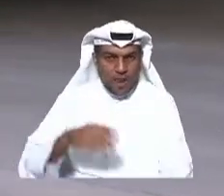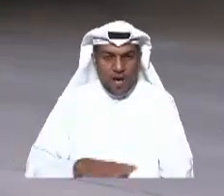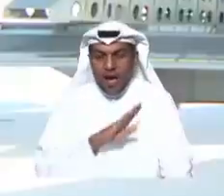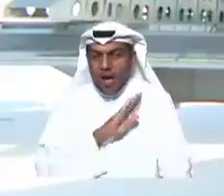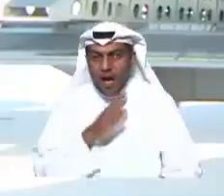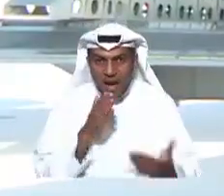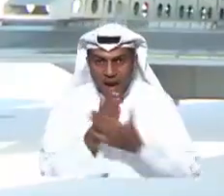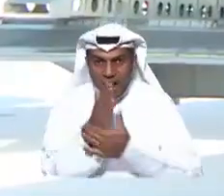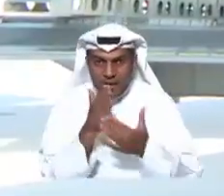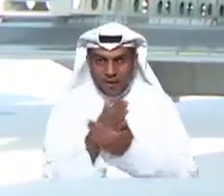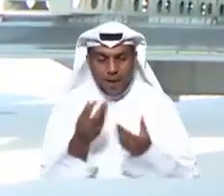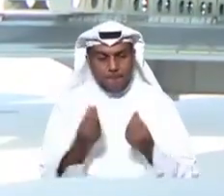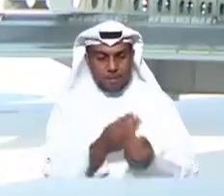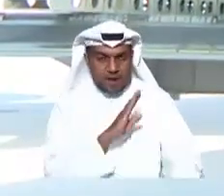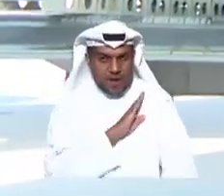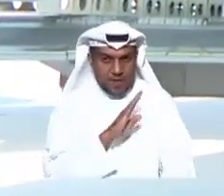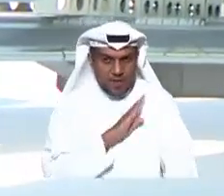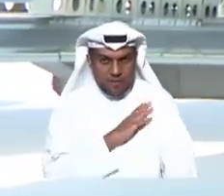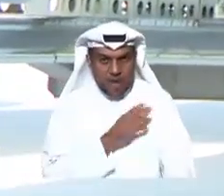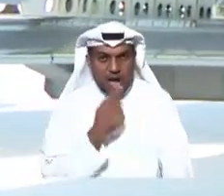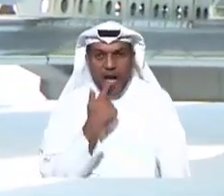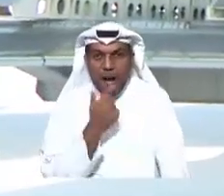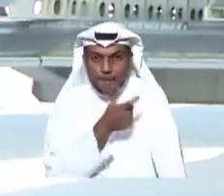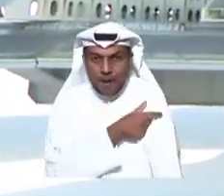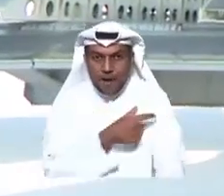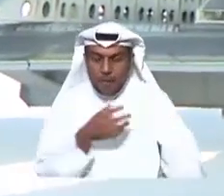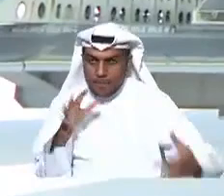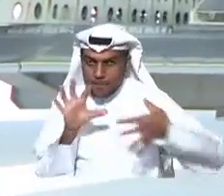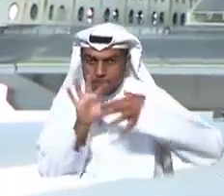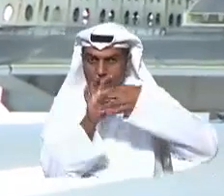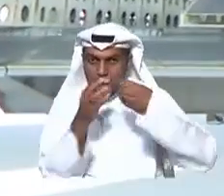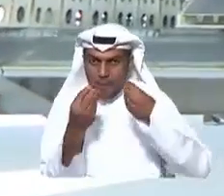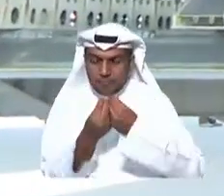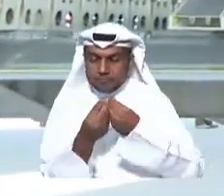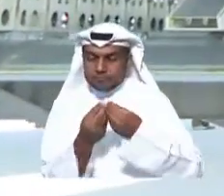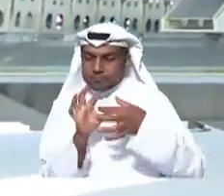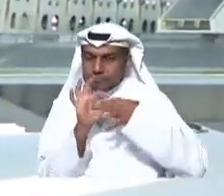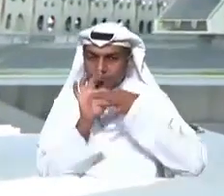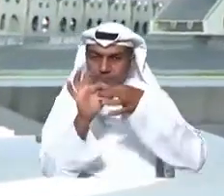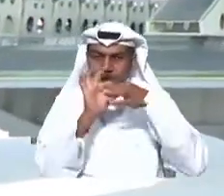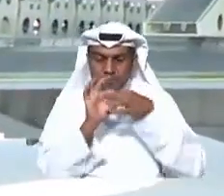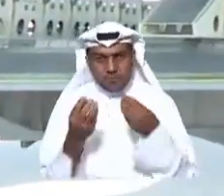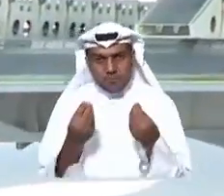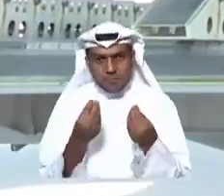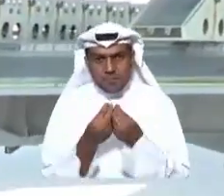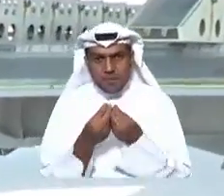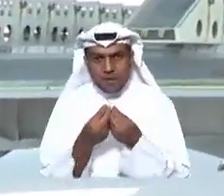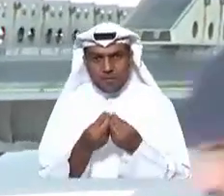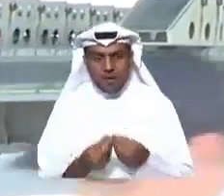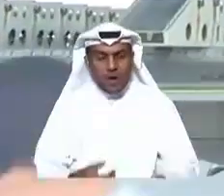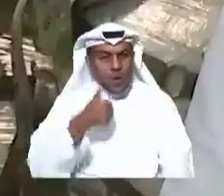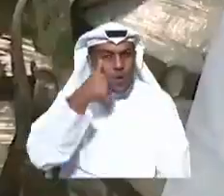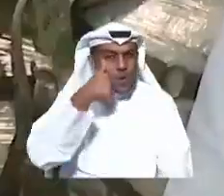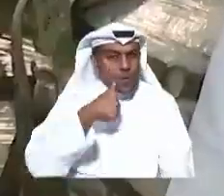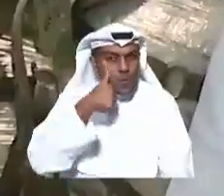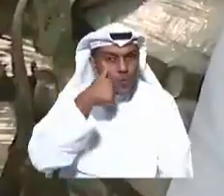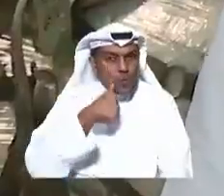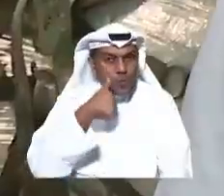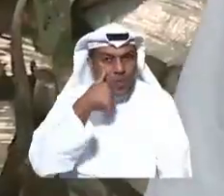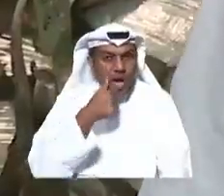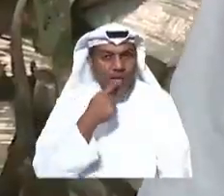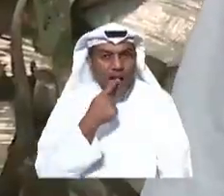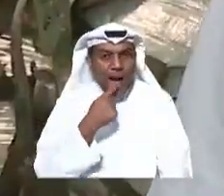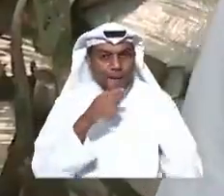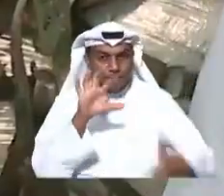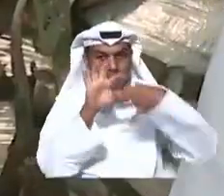جمعية الهلال الأحمر الكويتي وسفارة دولة الكويت لدى الخرطوم والهلال الأحمر السوداني. طبعا